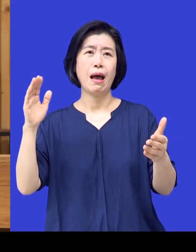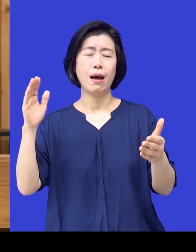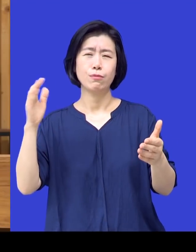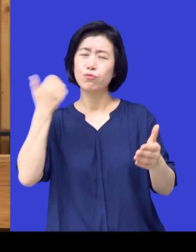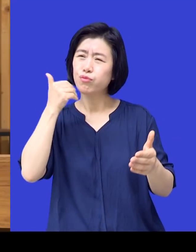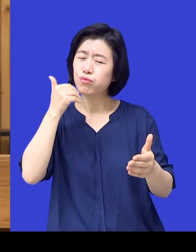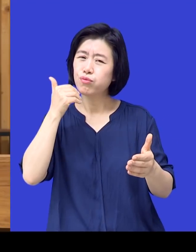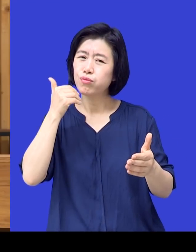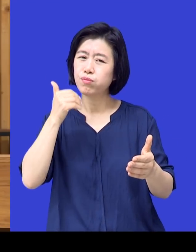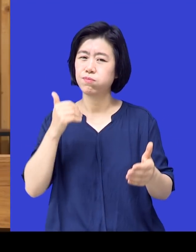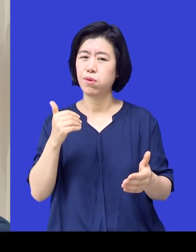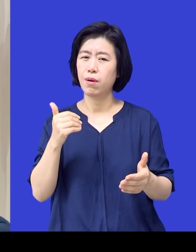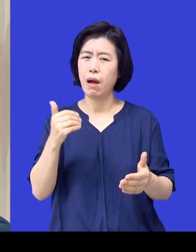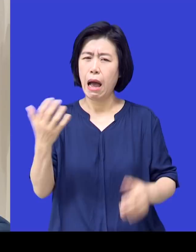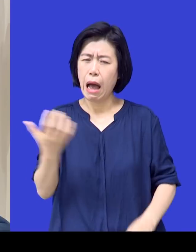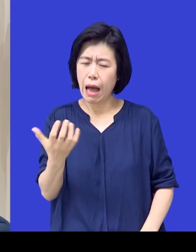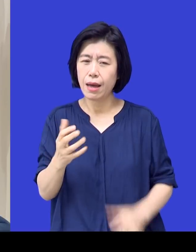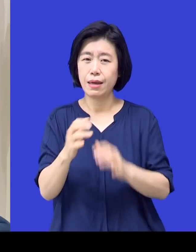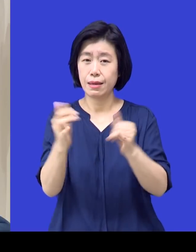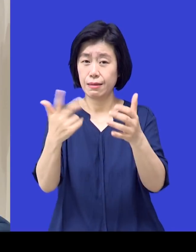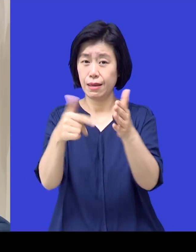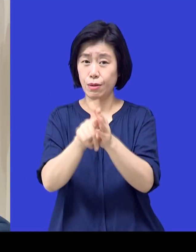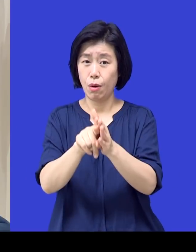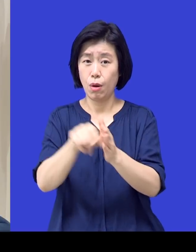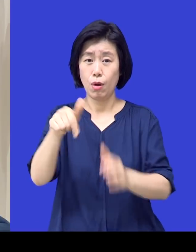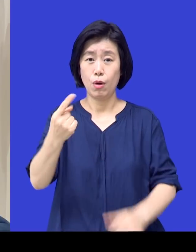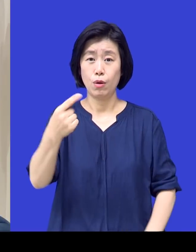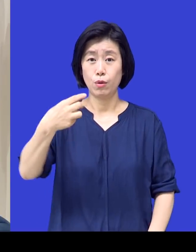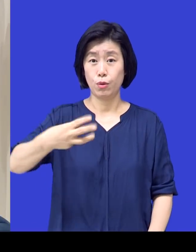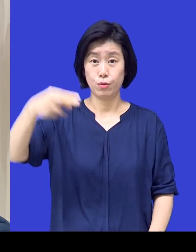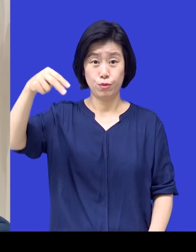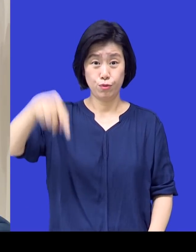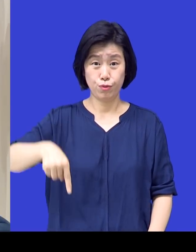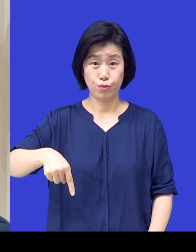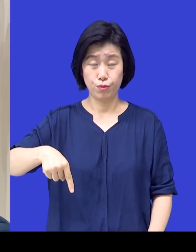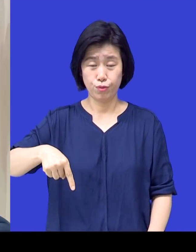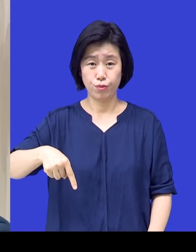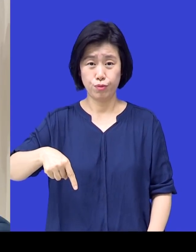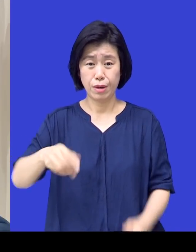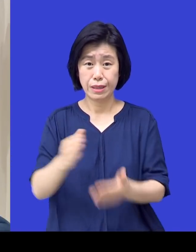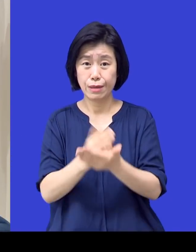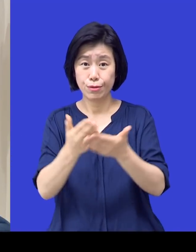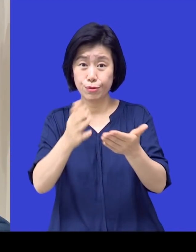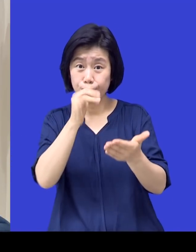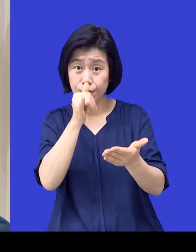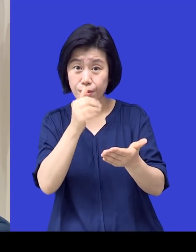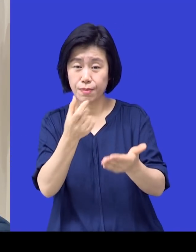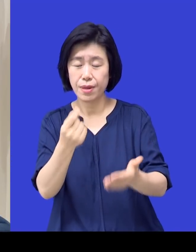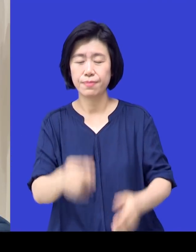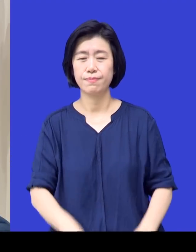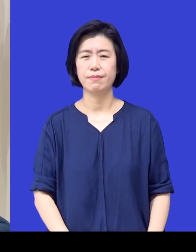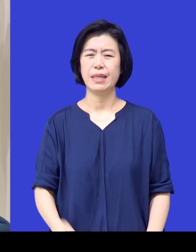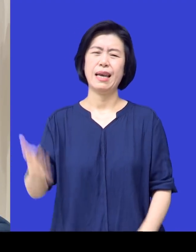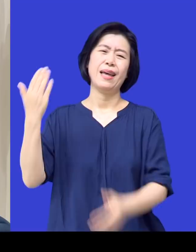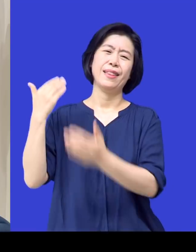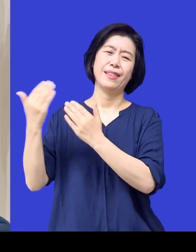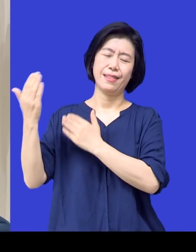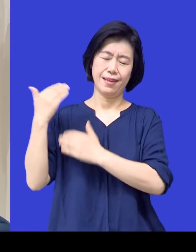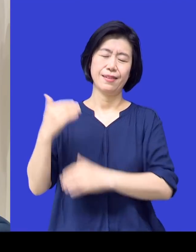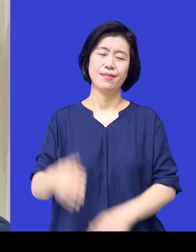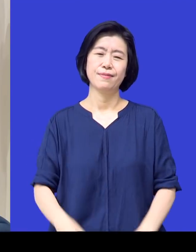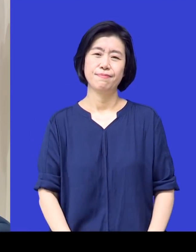골수 이식을 해주셨더라고요. 아, 그거는 오래전 얘기인데요. 네네. 컴패션 초기에 예. 저는 참 이렇게